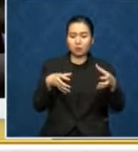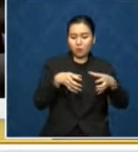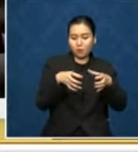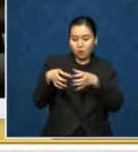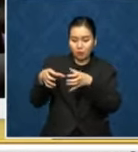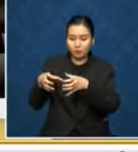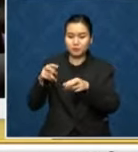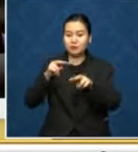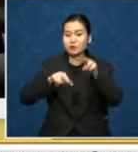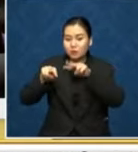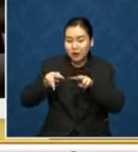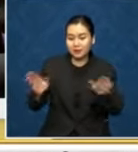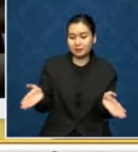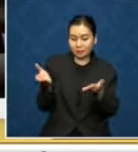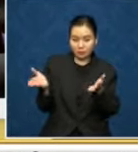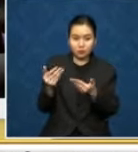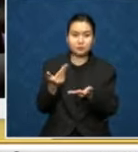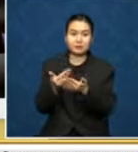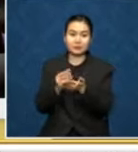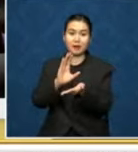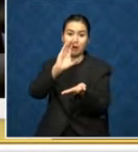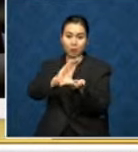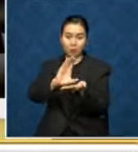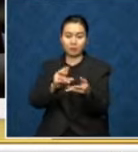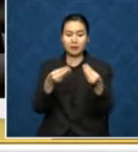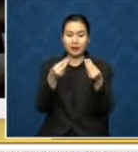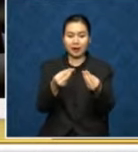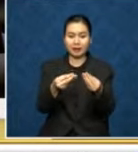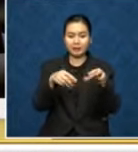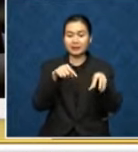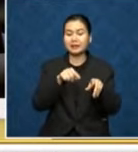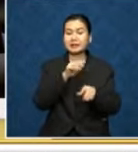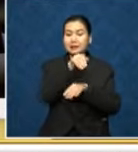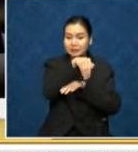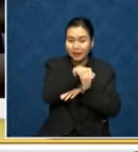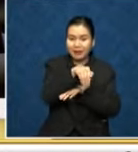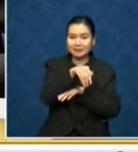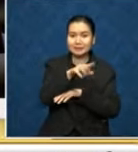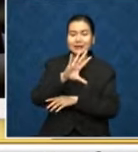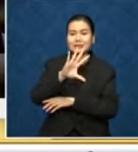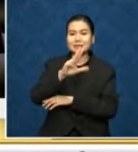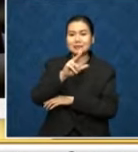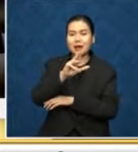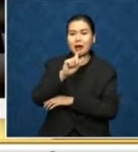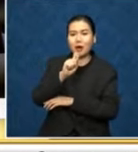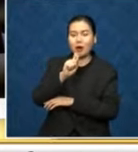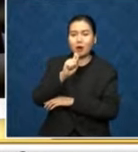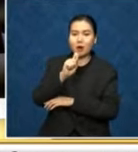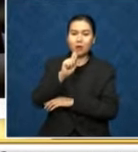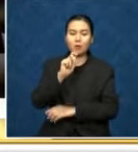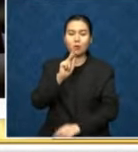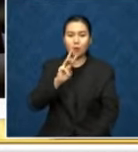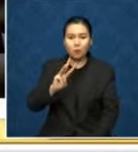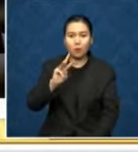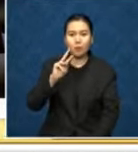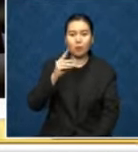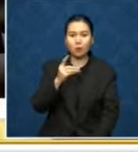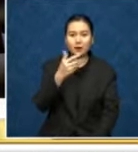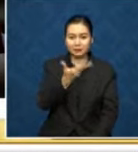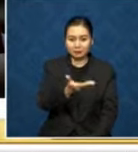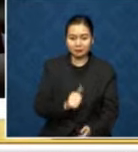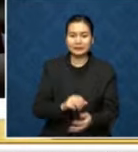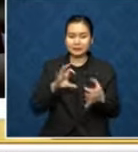งานสนับสนุนงบประมาณให้เทศบาลตำบลเชวดในการสร้างเตาเผาหรือเครื่องจักรกลในการบริหารกำจัดขยะ